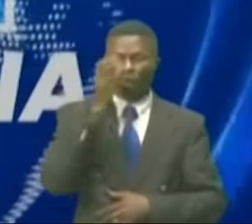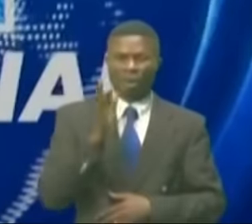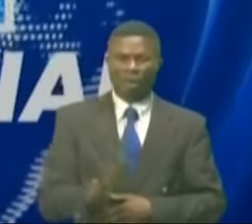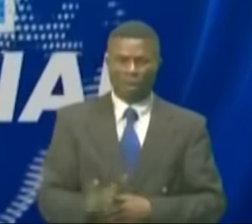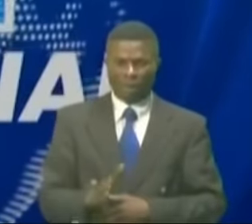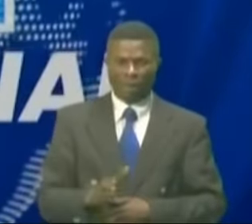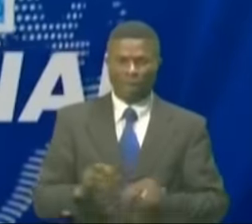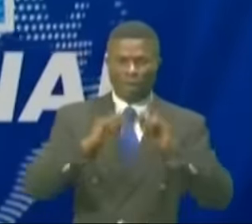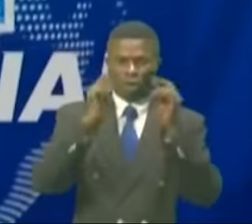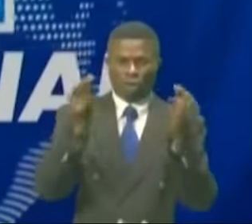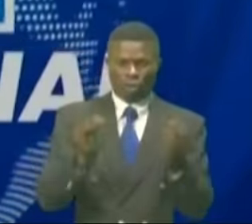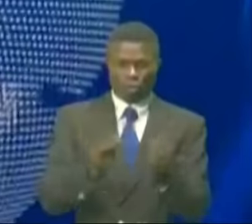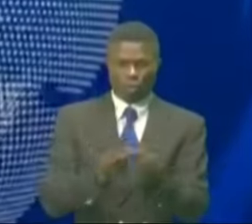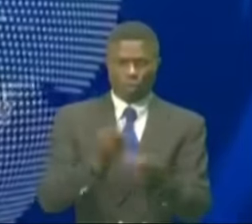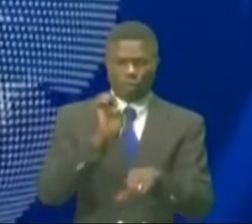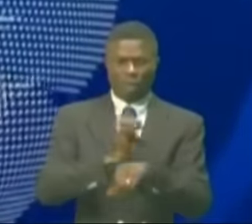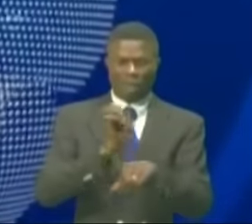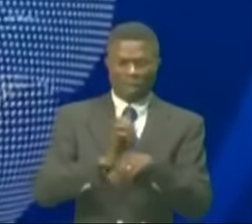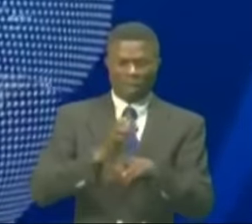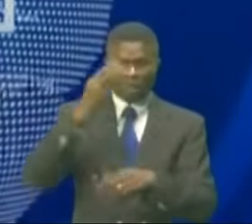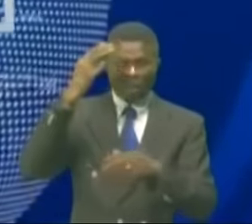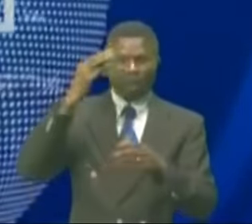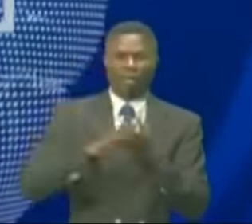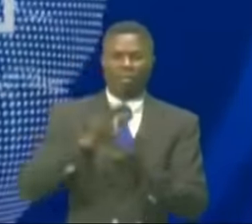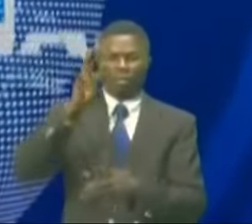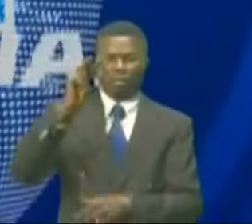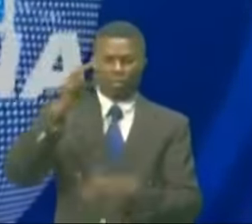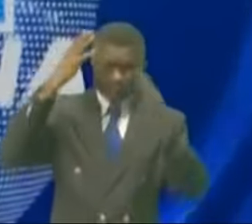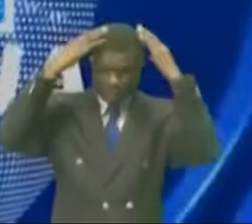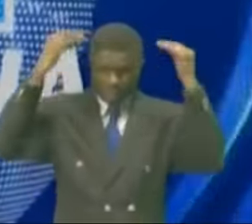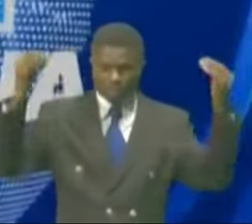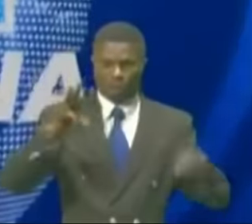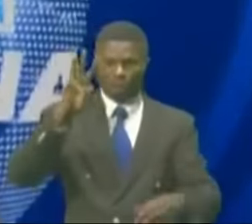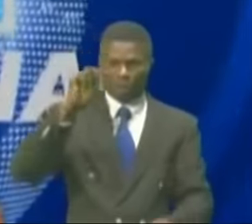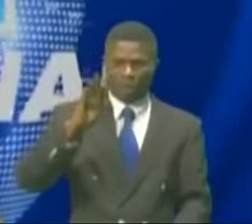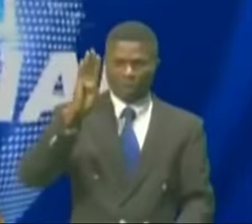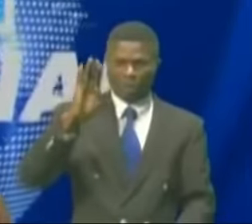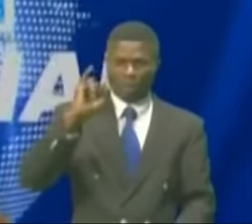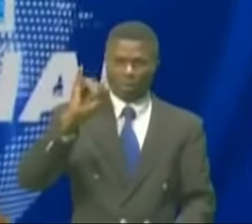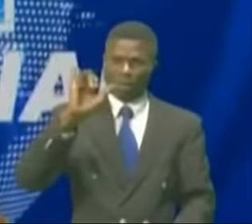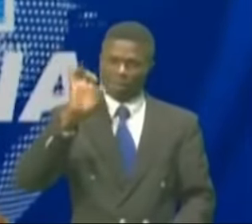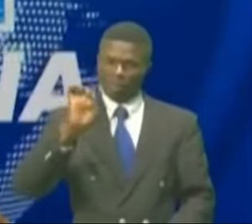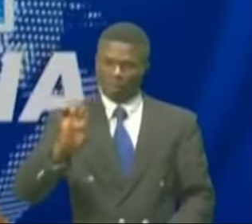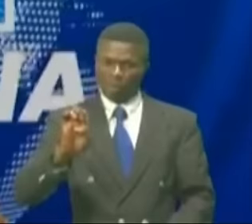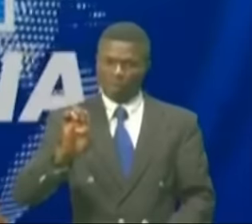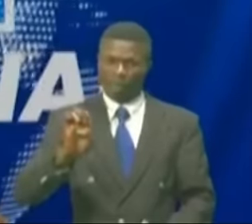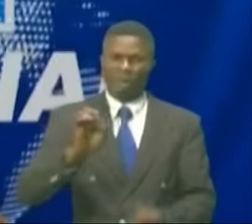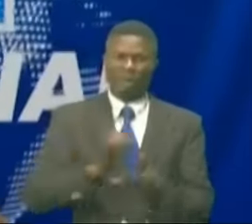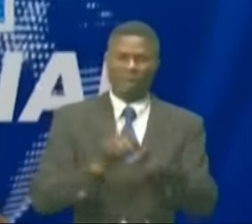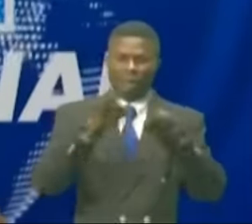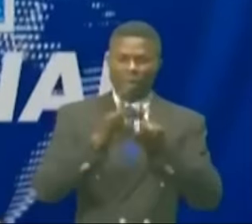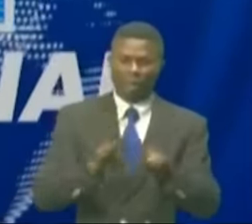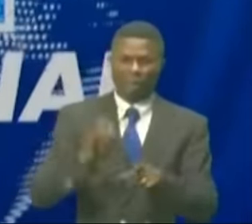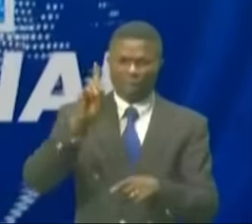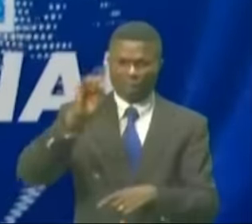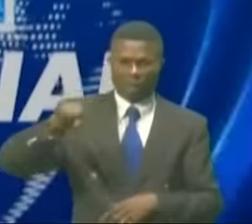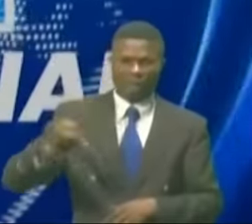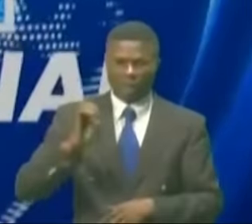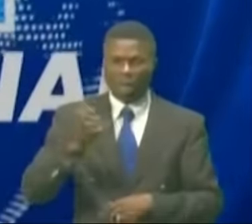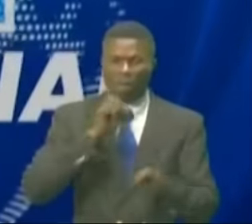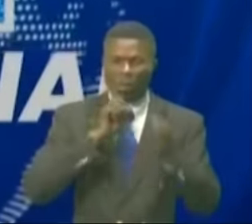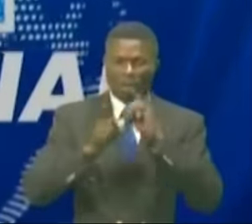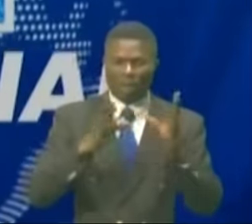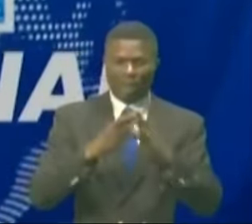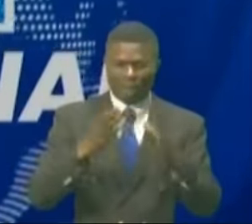du gospel Moïse Mbiye, qui a accompagné les pasteurs Jean-Clément Diambilaï et John Aaron. Ils ont